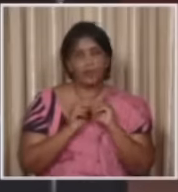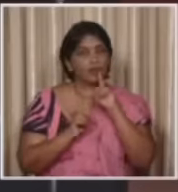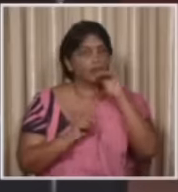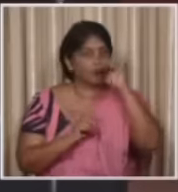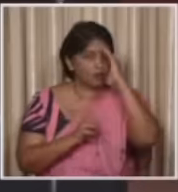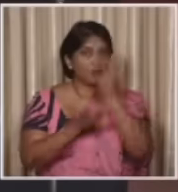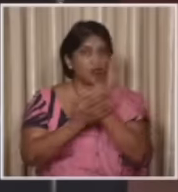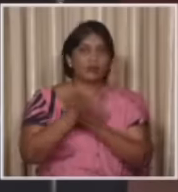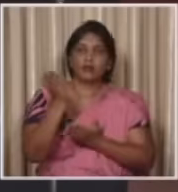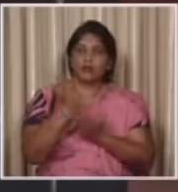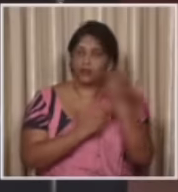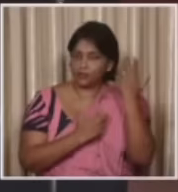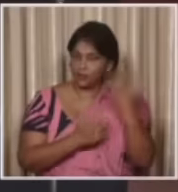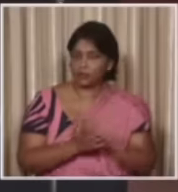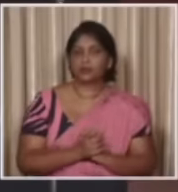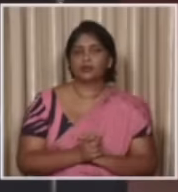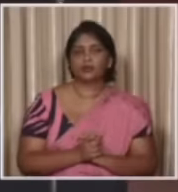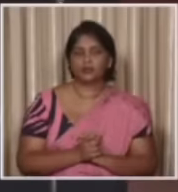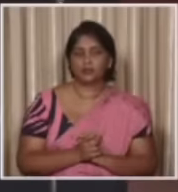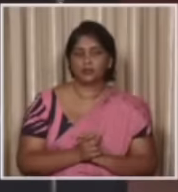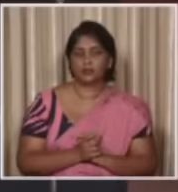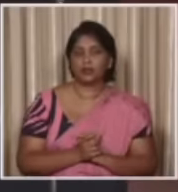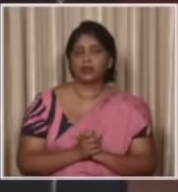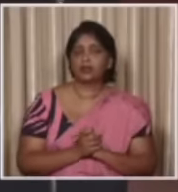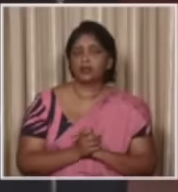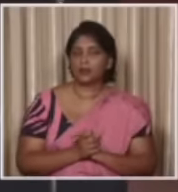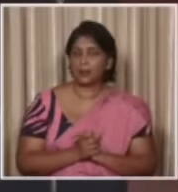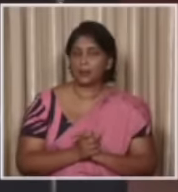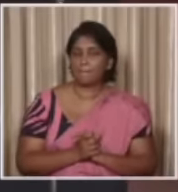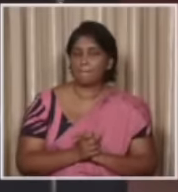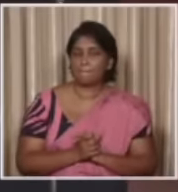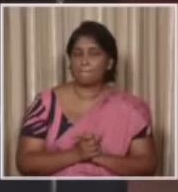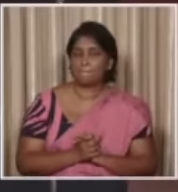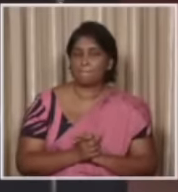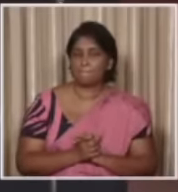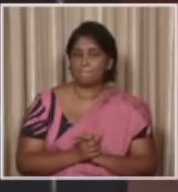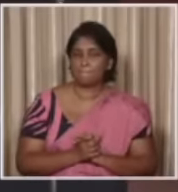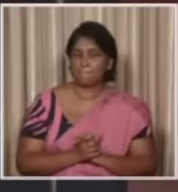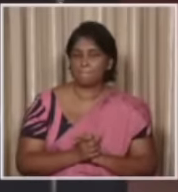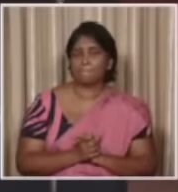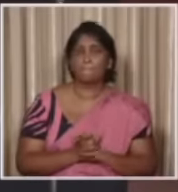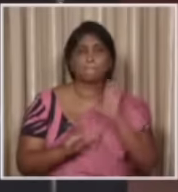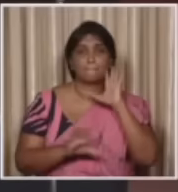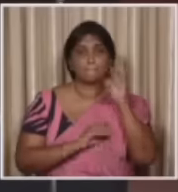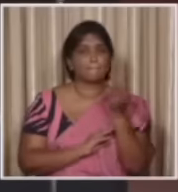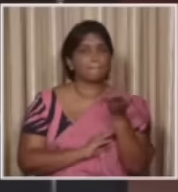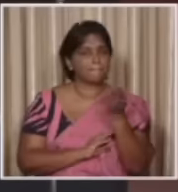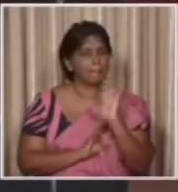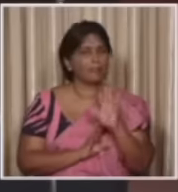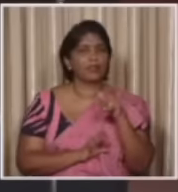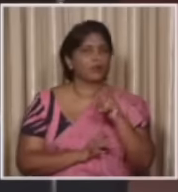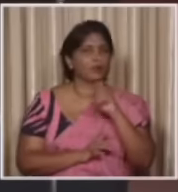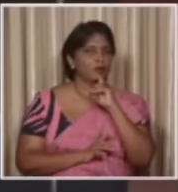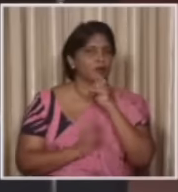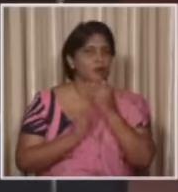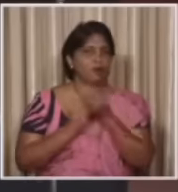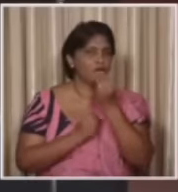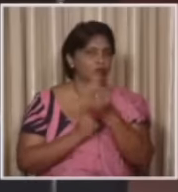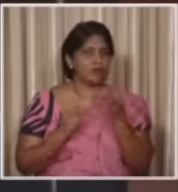කතාදායකතුමා ලියුමක් ලිව්වා taking some information but the courts refused to give this is what happened thank